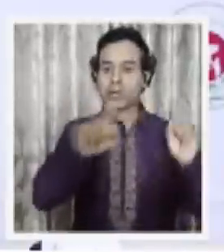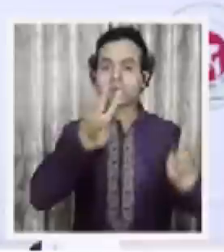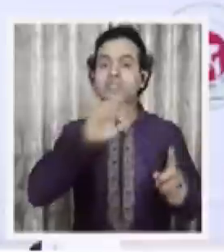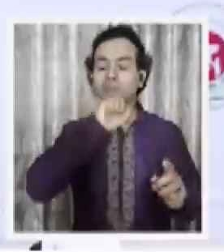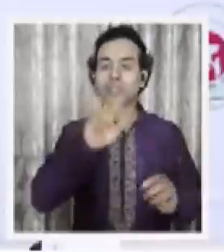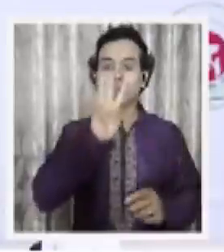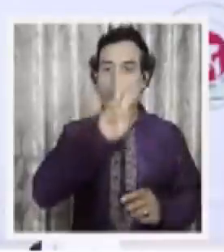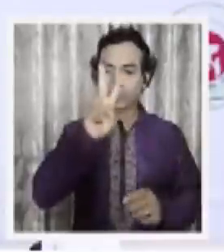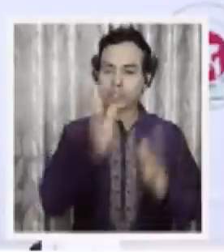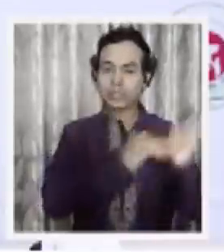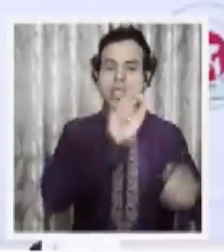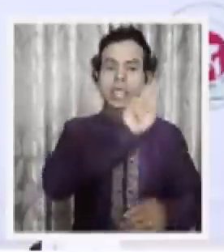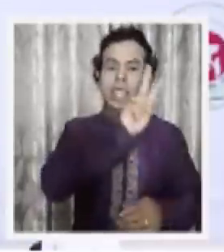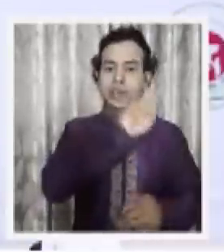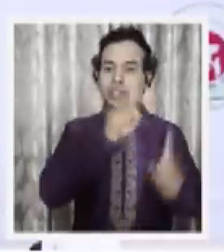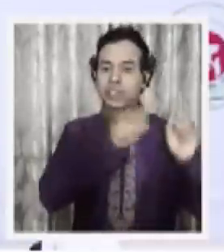0 থেকে 10 বছর 18 জন,